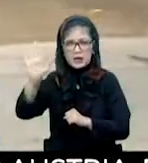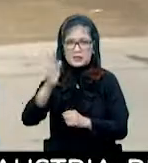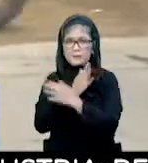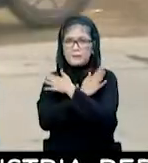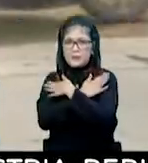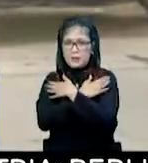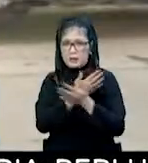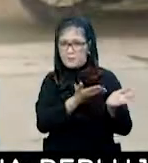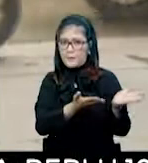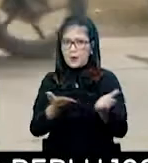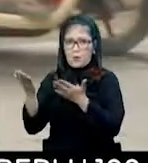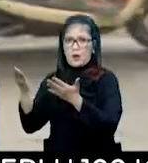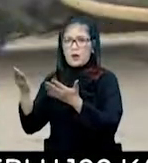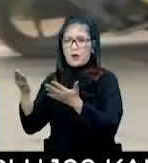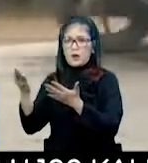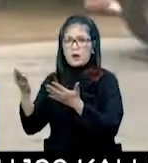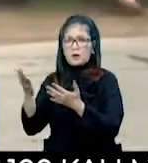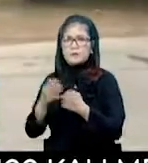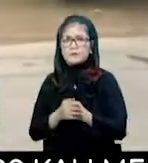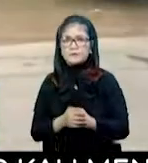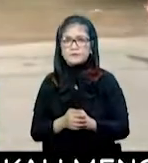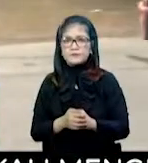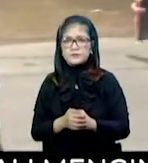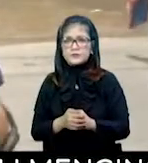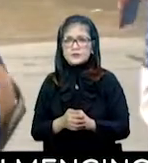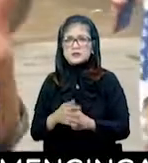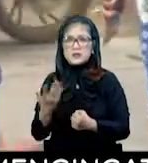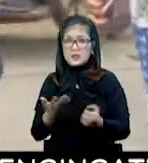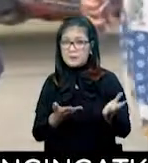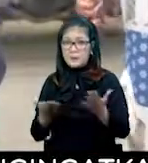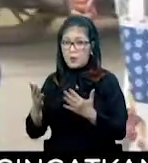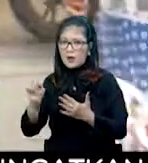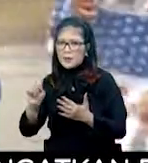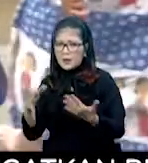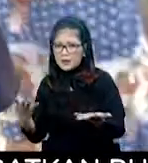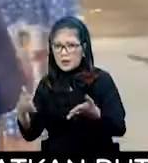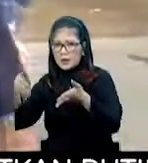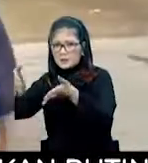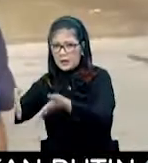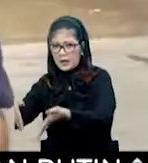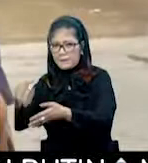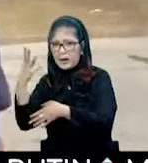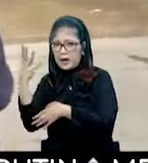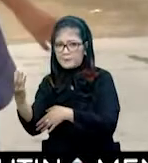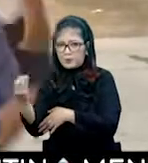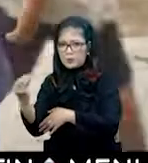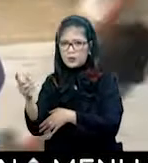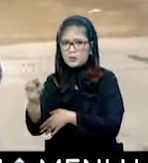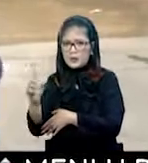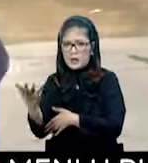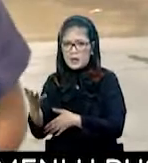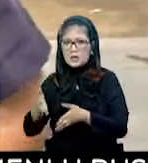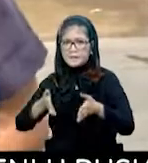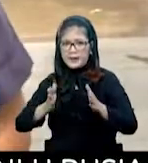jenazah korban kebakaran akan dibawa ke dan dikebumikan di kampung halamannya, yaitu di Medan,